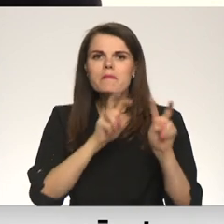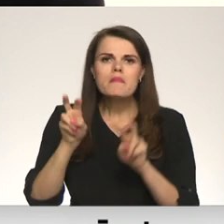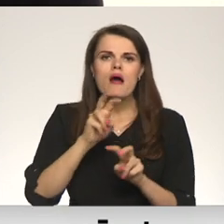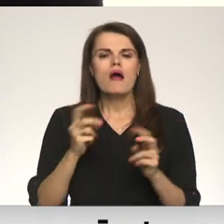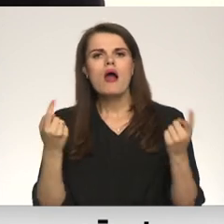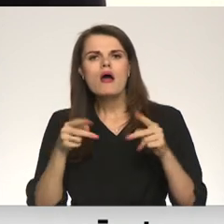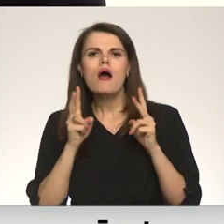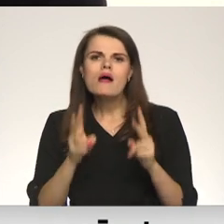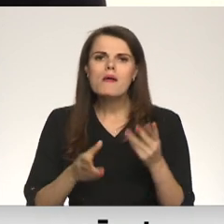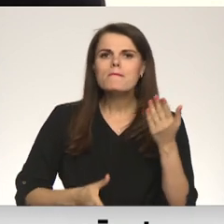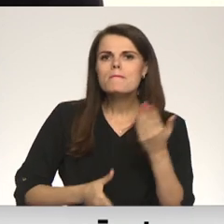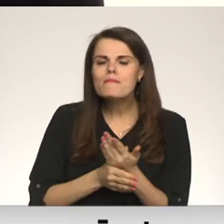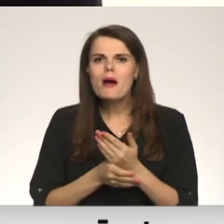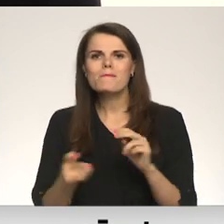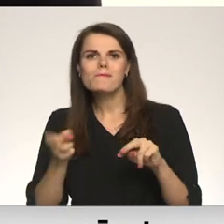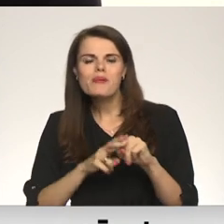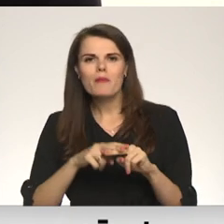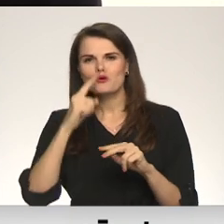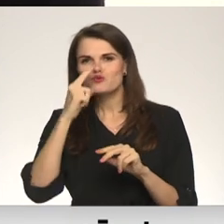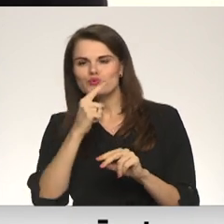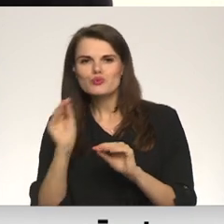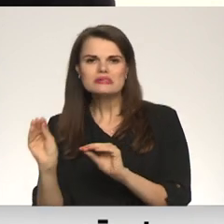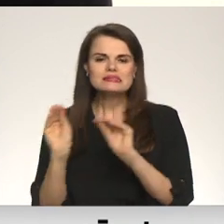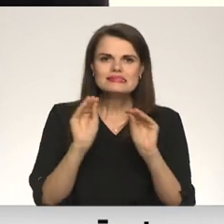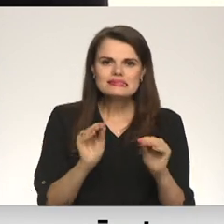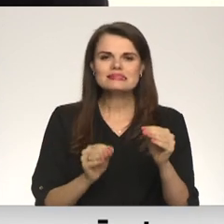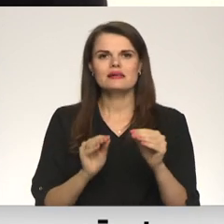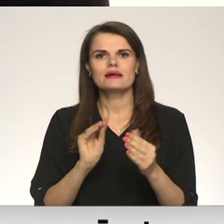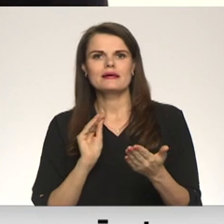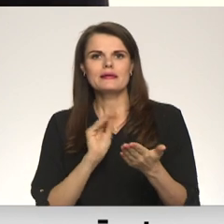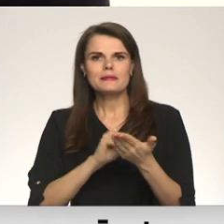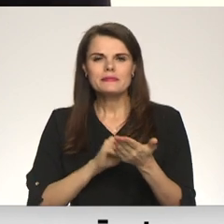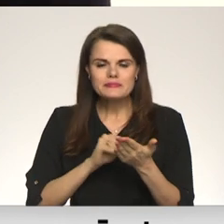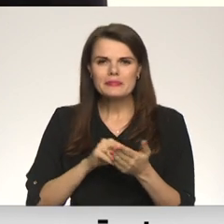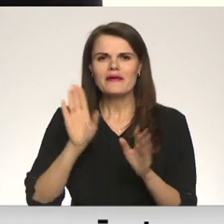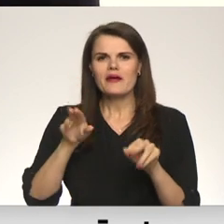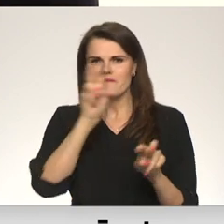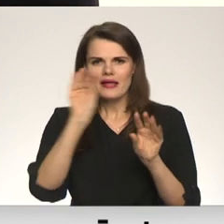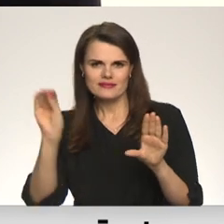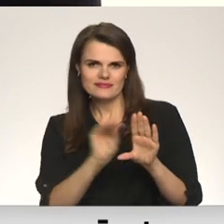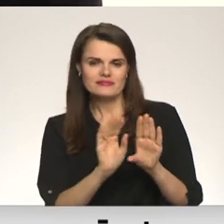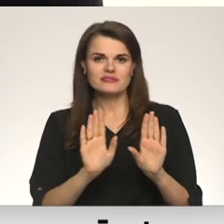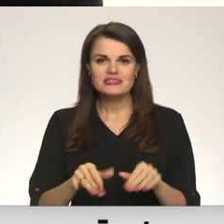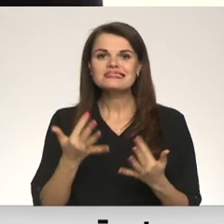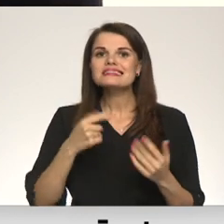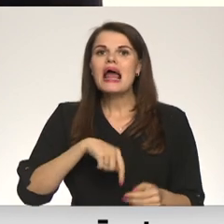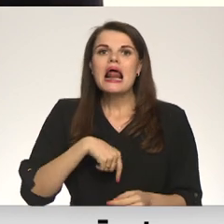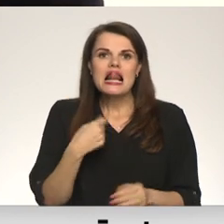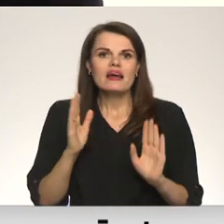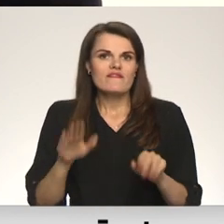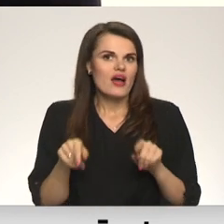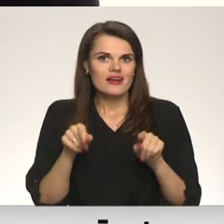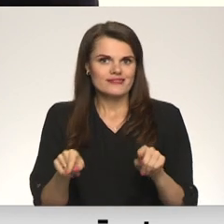atvēl papildus laiku par konkrētas stundas vai arī pierakstā atrod vietiņu. Ja cik ilgi, tas atkal ir cits jautājums,